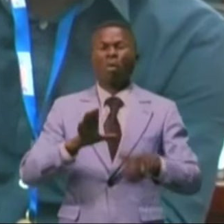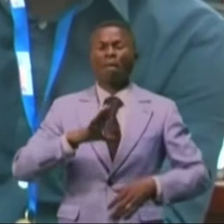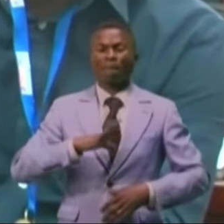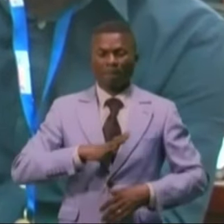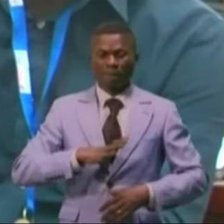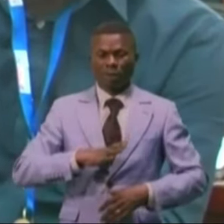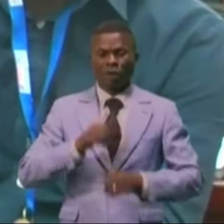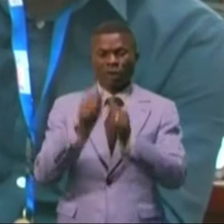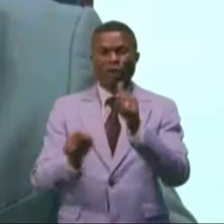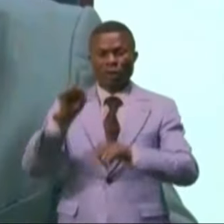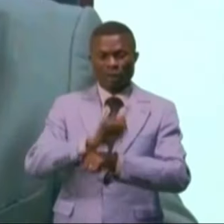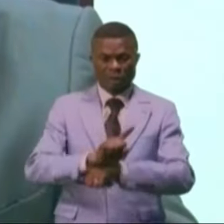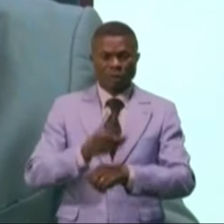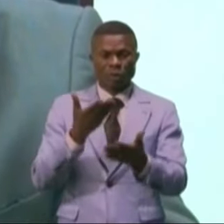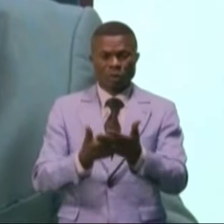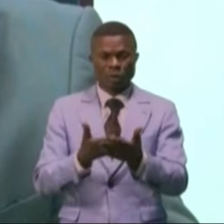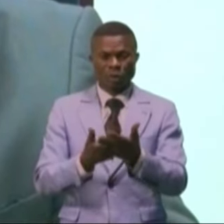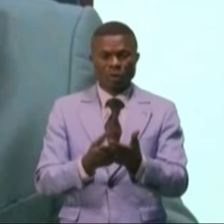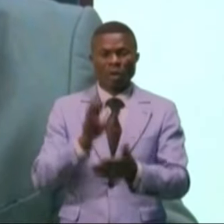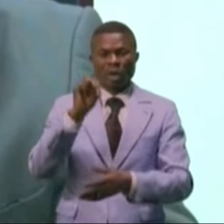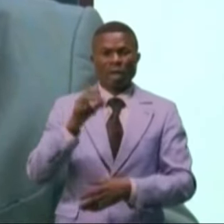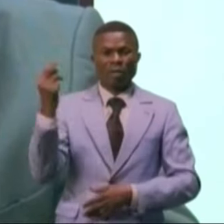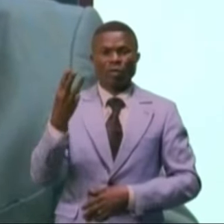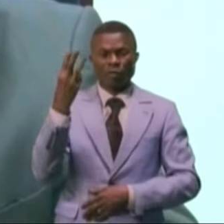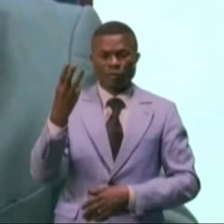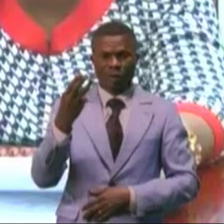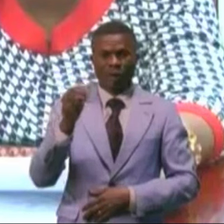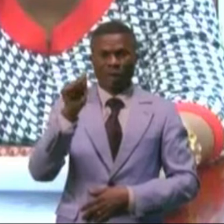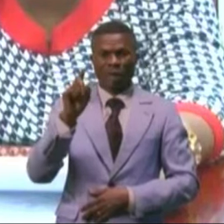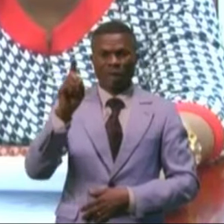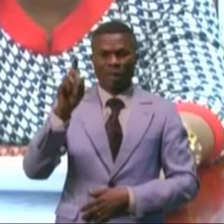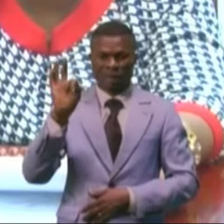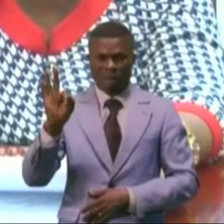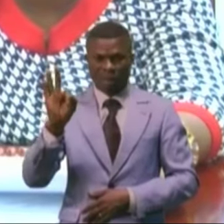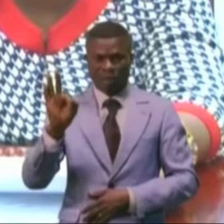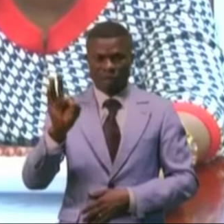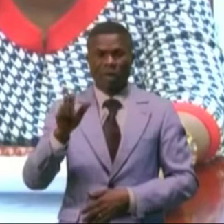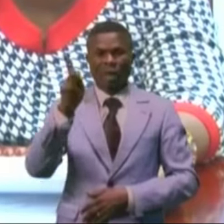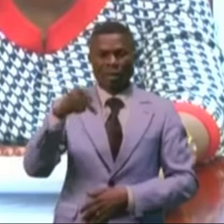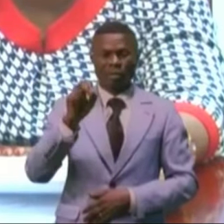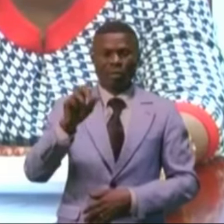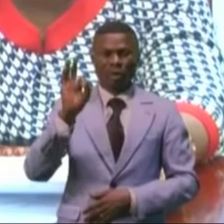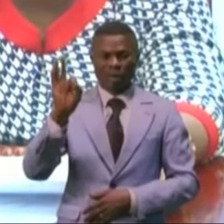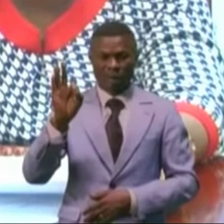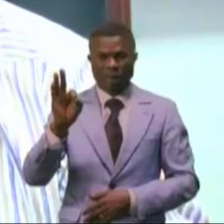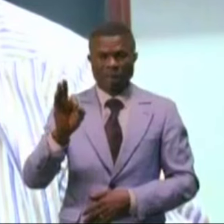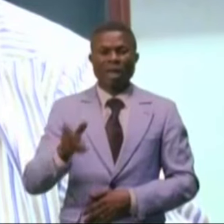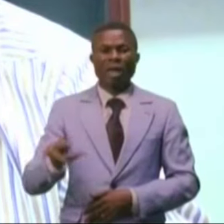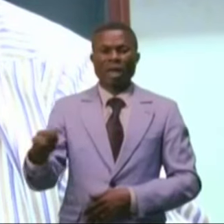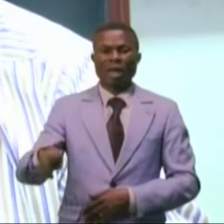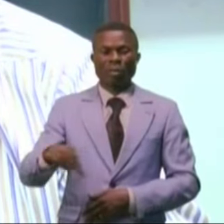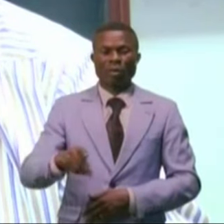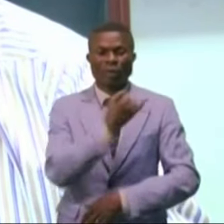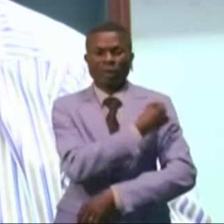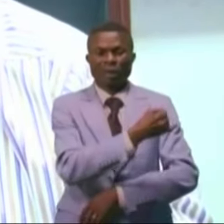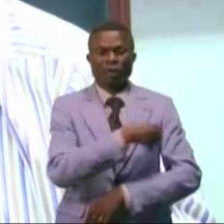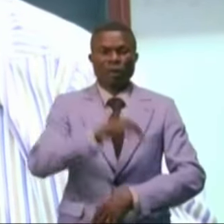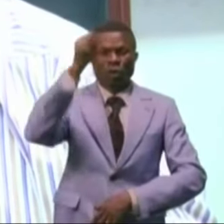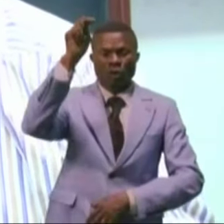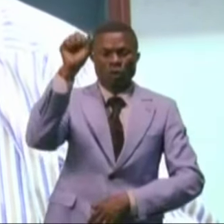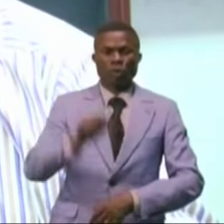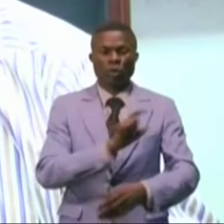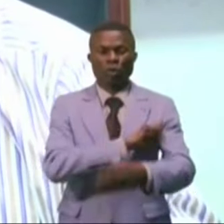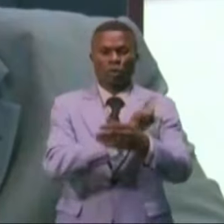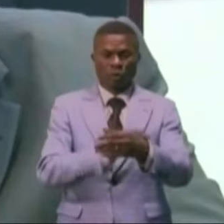chaque jour qui passe le M23, RDF, IPDF, Anitouri, au nord et au sud Kivu.